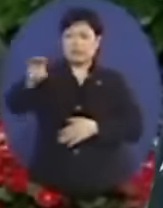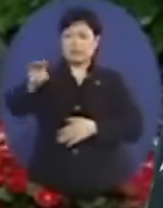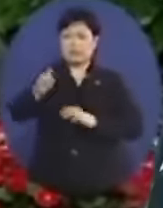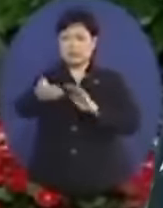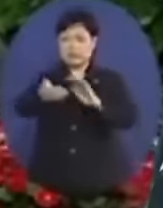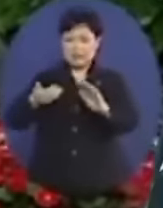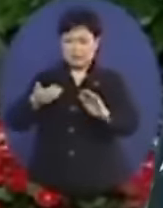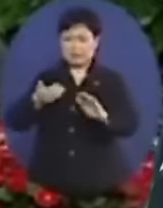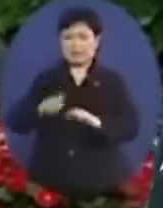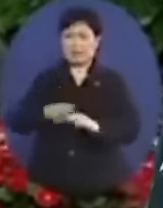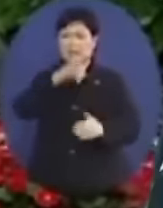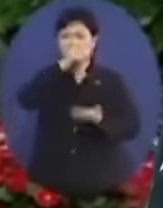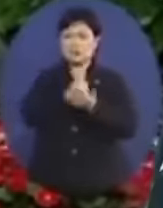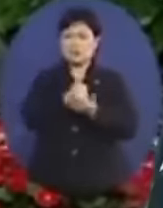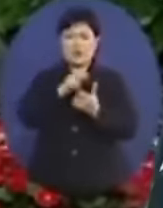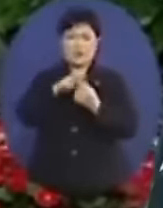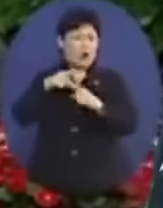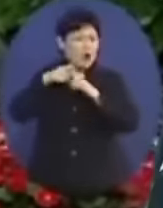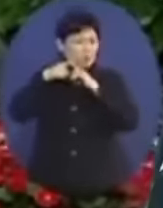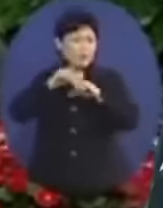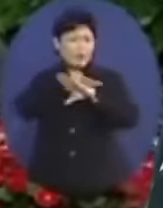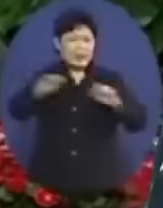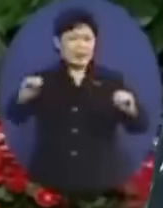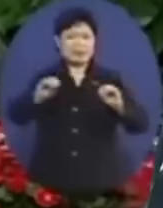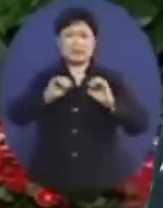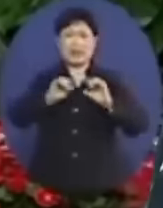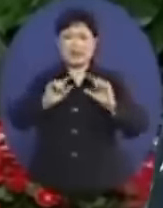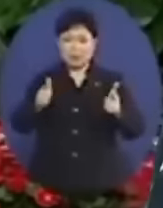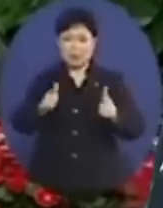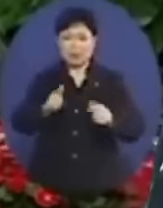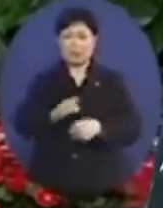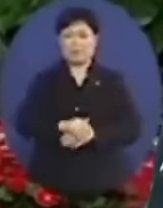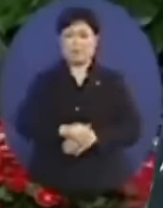이미 죄와 허물만 청산한 것이